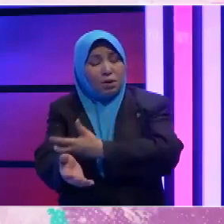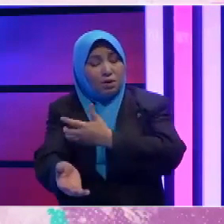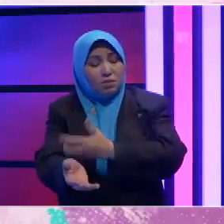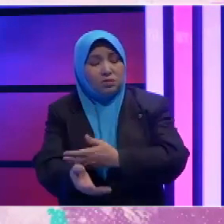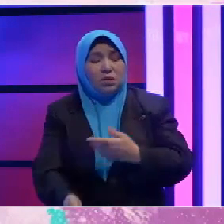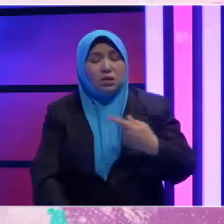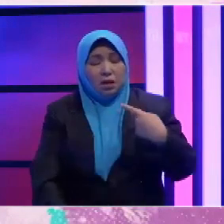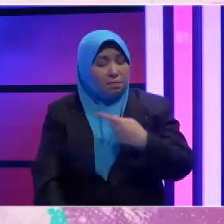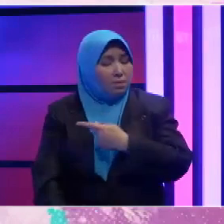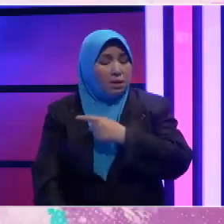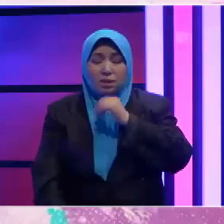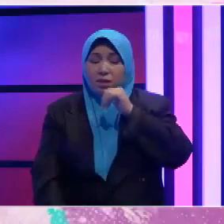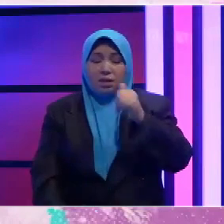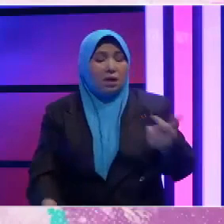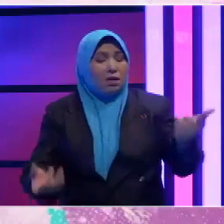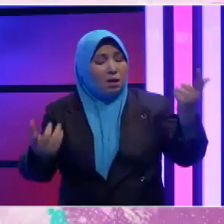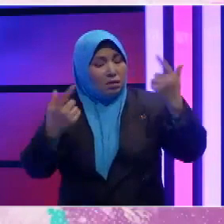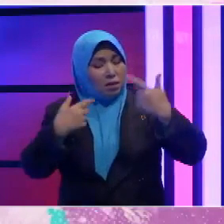ثم